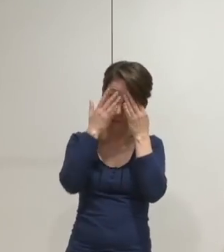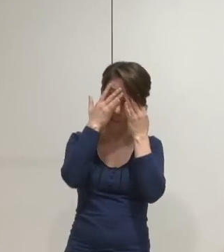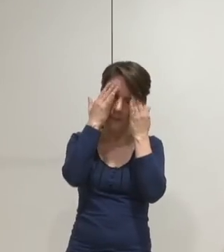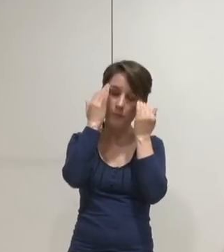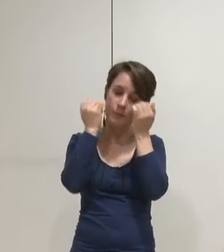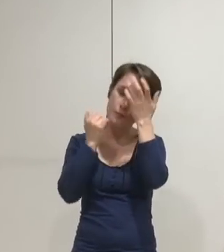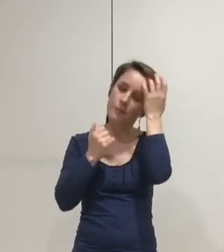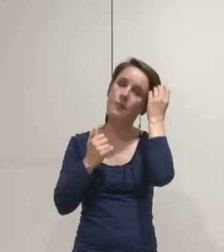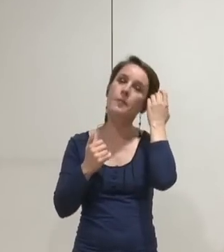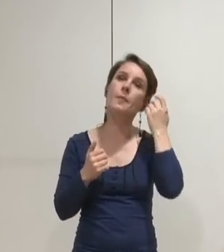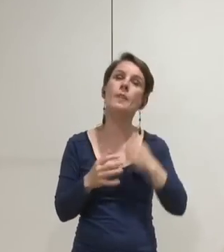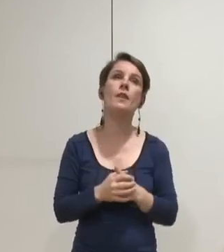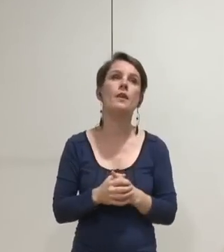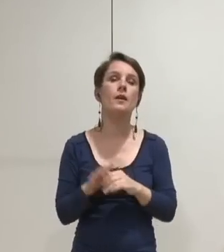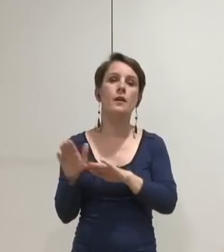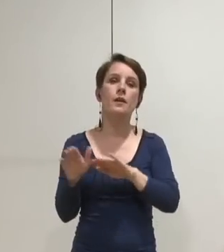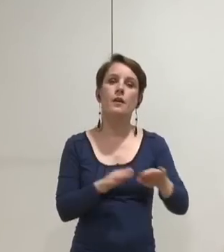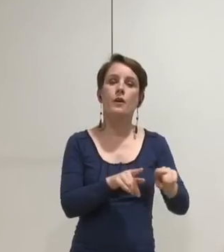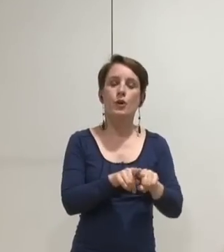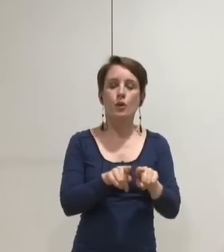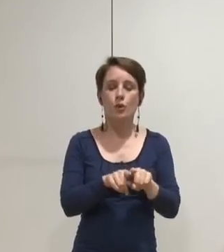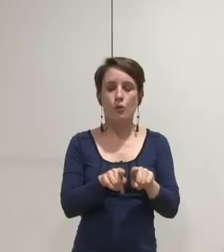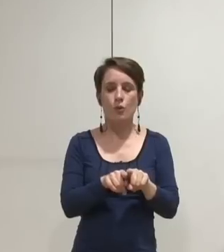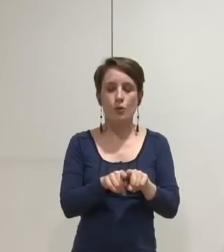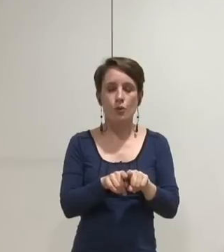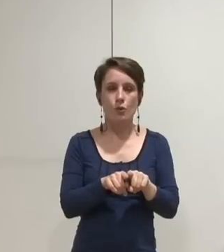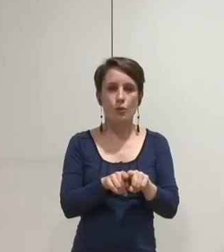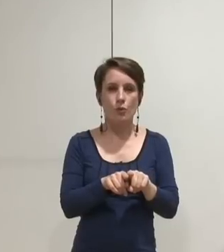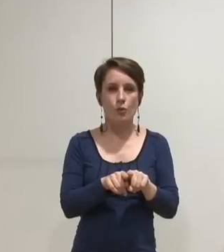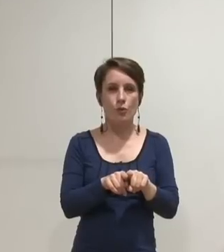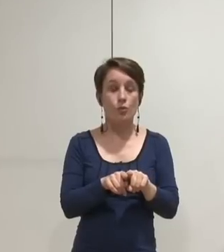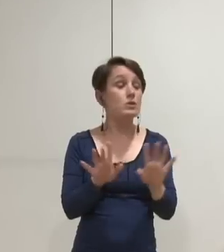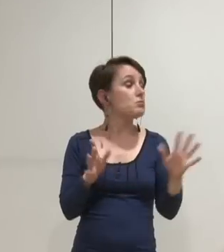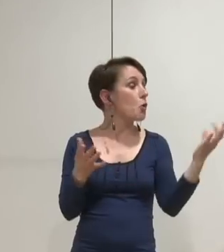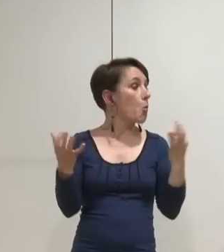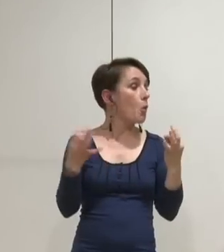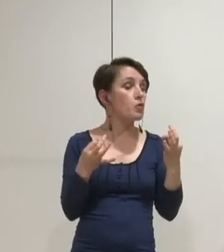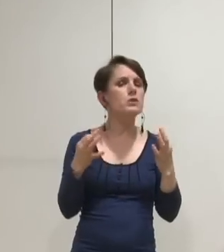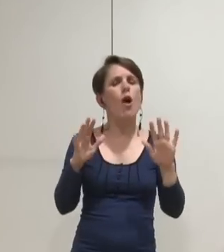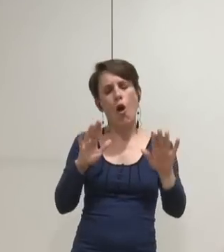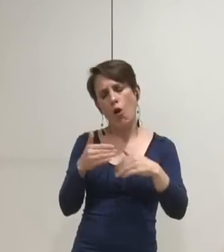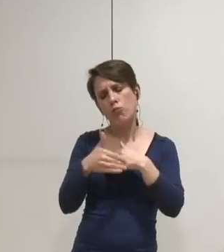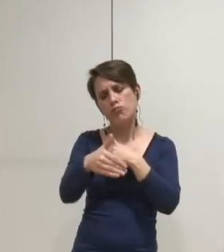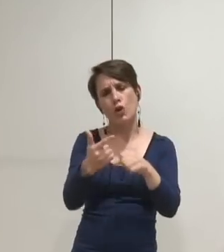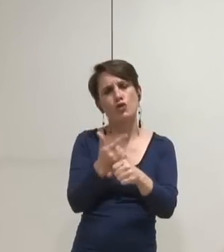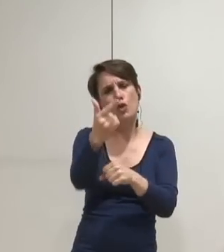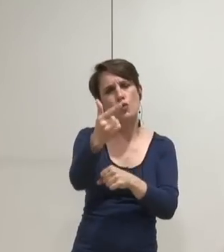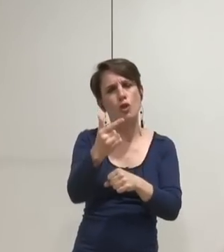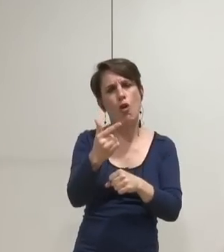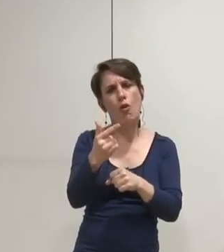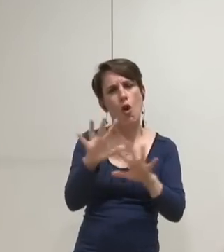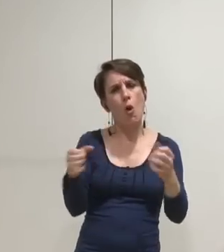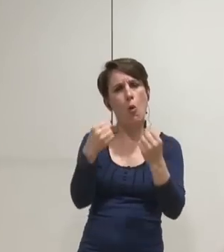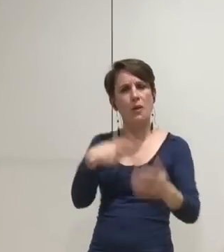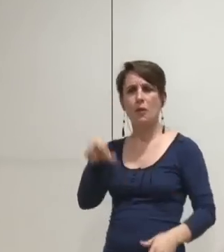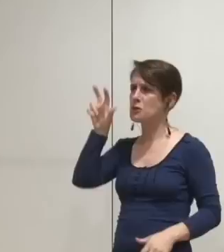dit la Métro va récupérer la compétence dans 2 ans très bien aujourd'hui